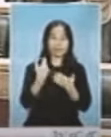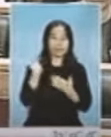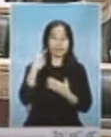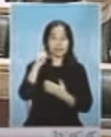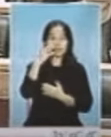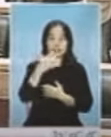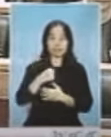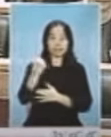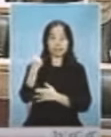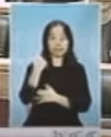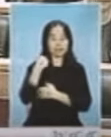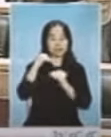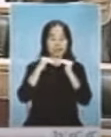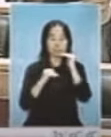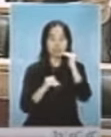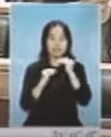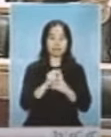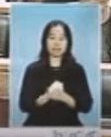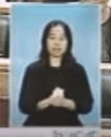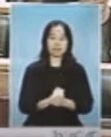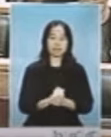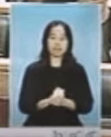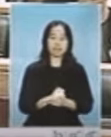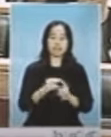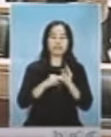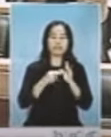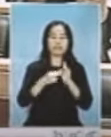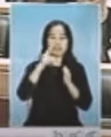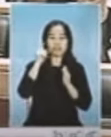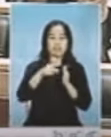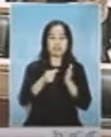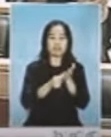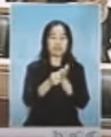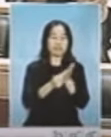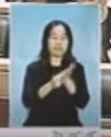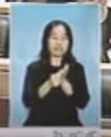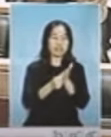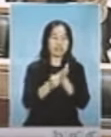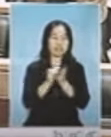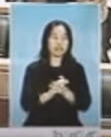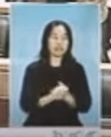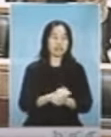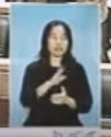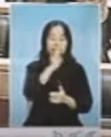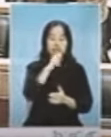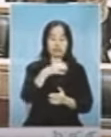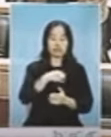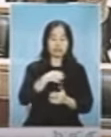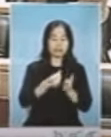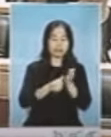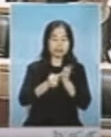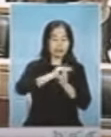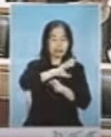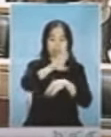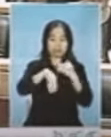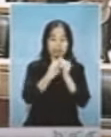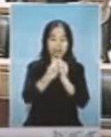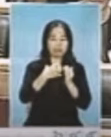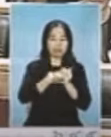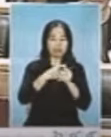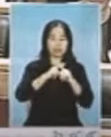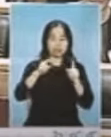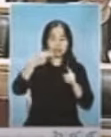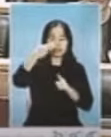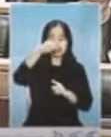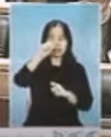าจดังนั้นมันจำเป็นต้องแก้ถ้าเป็นไปได้นี่ผมอยากให้แก้ทั้งฉบับยกเว้นหมวด2พระมห